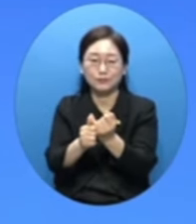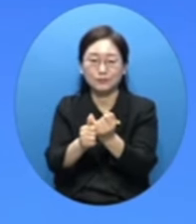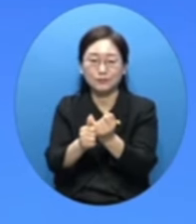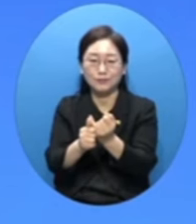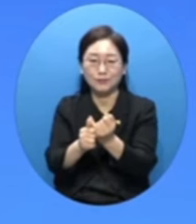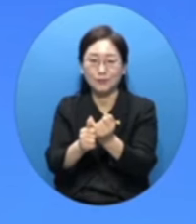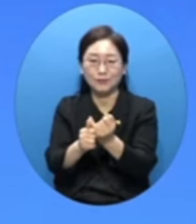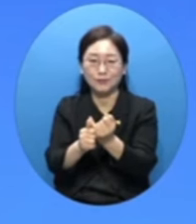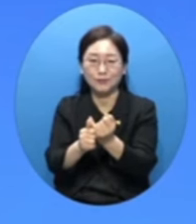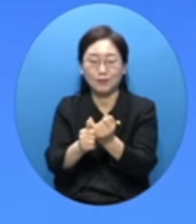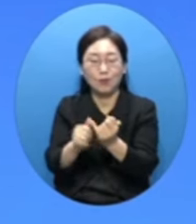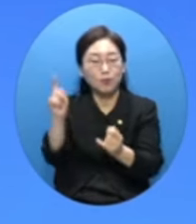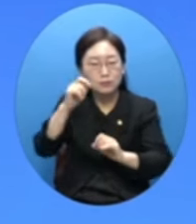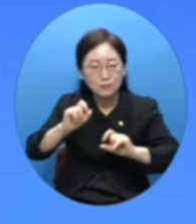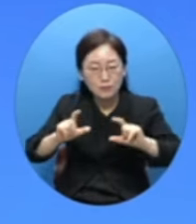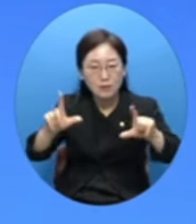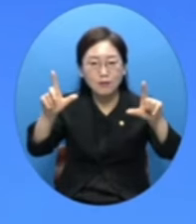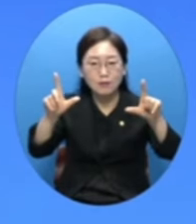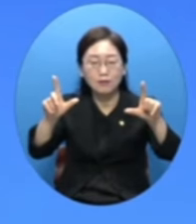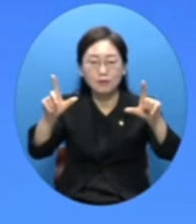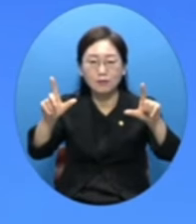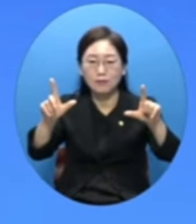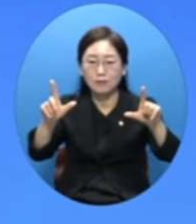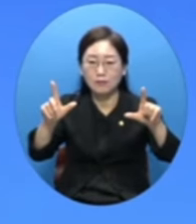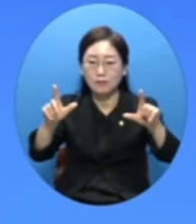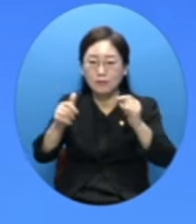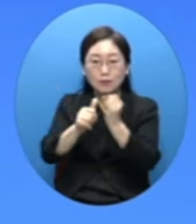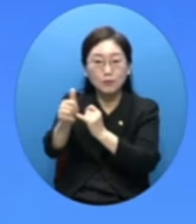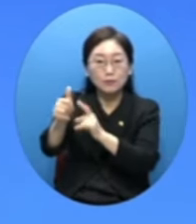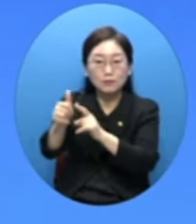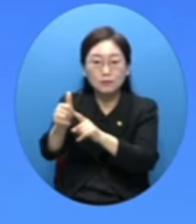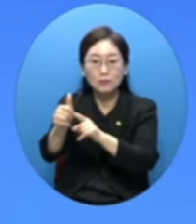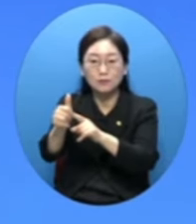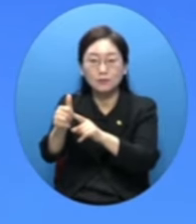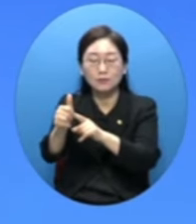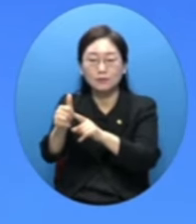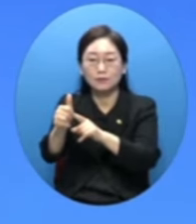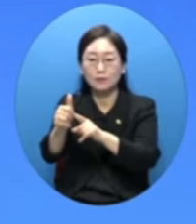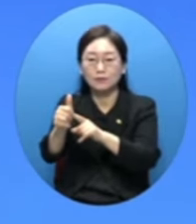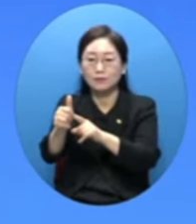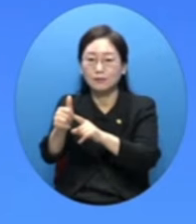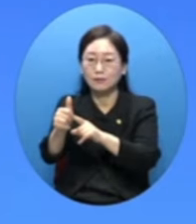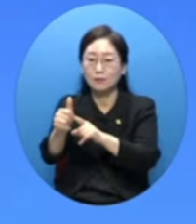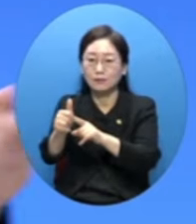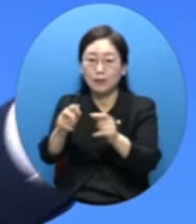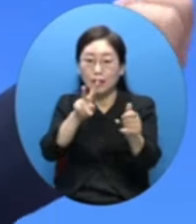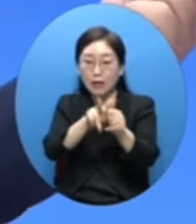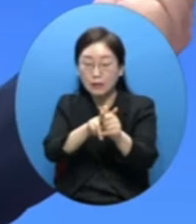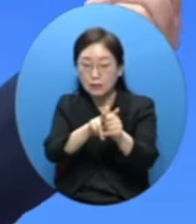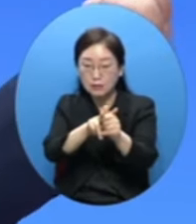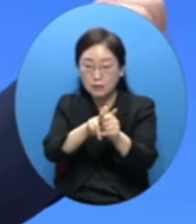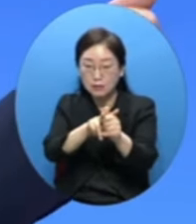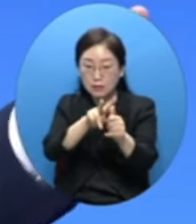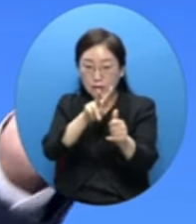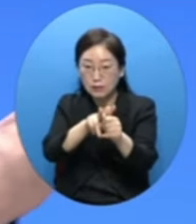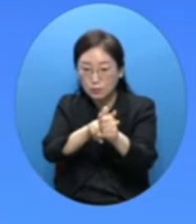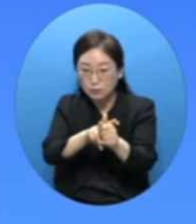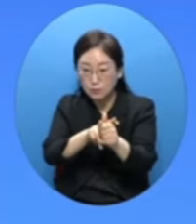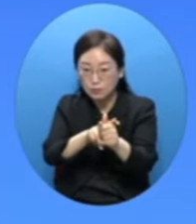분이었는데 어느 날 남 남편이 간자 혐의로 붙잡혀